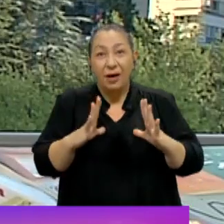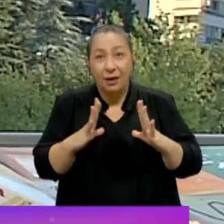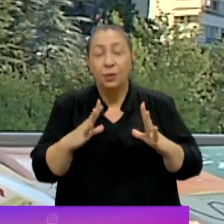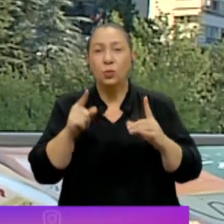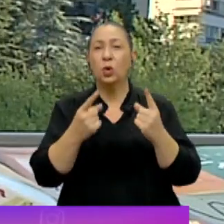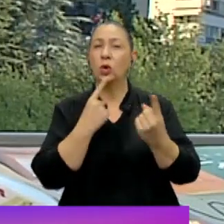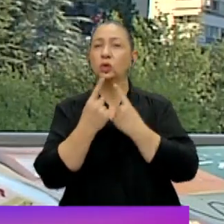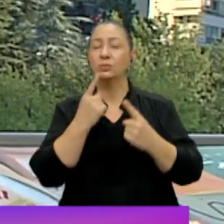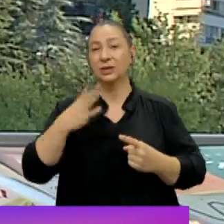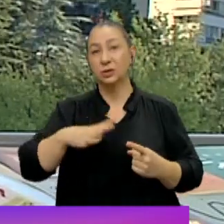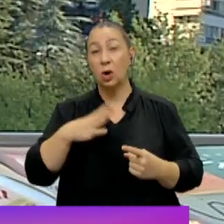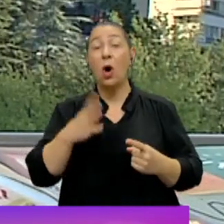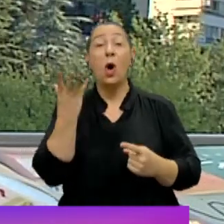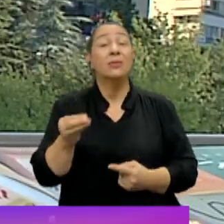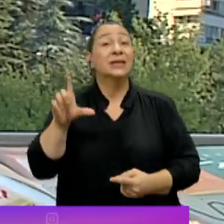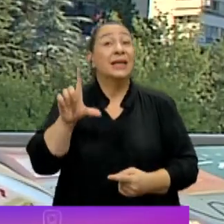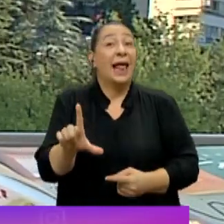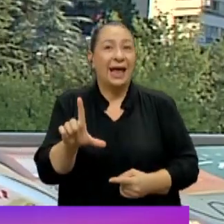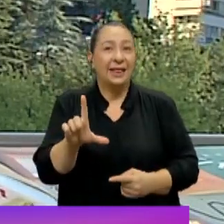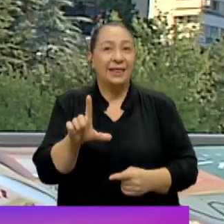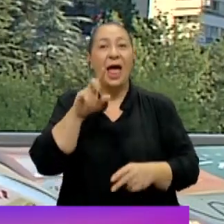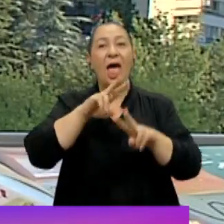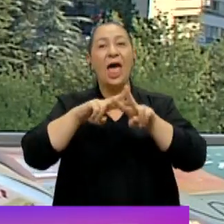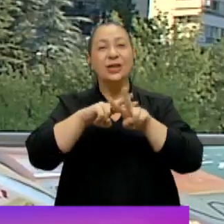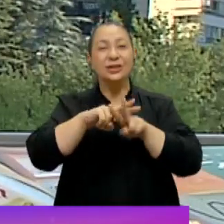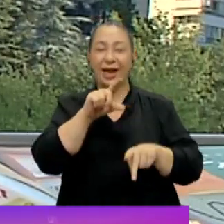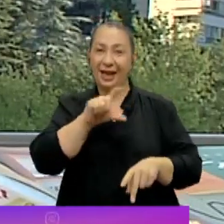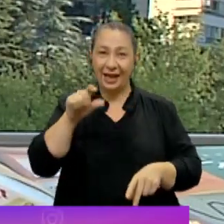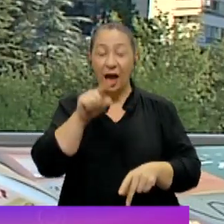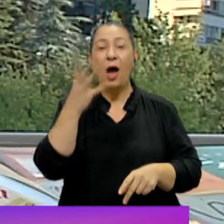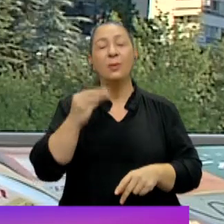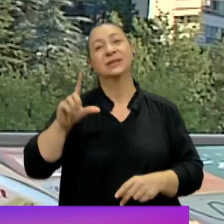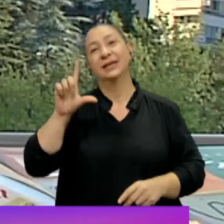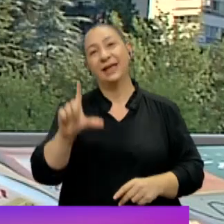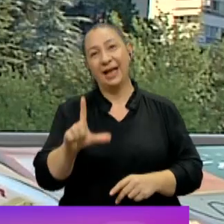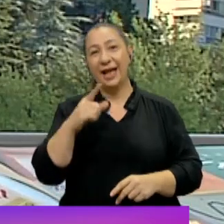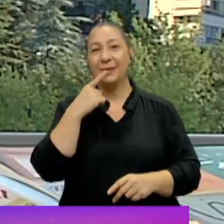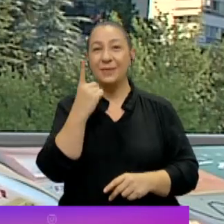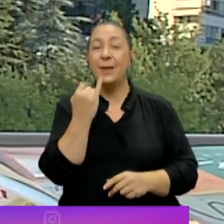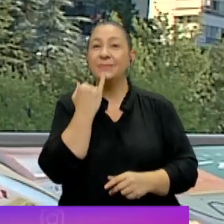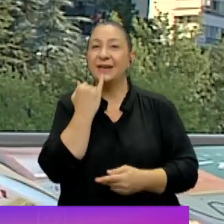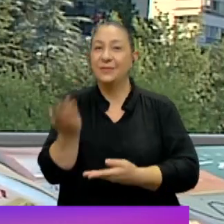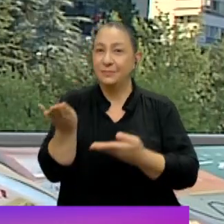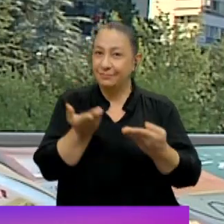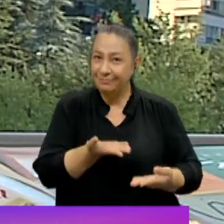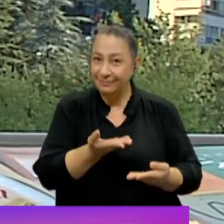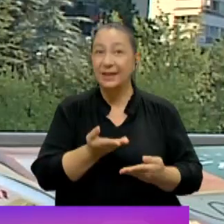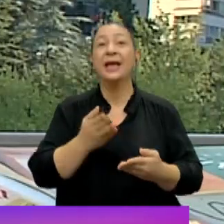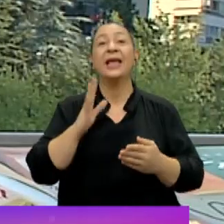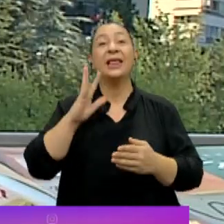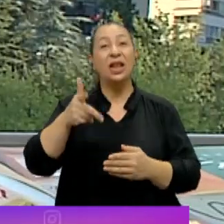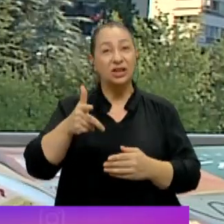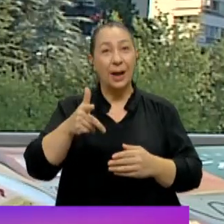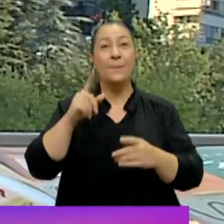Bunu konuşmak istiyoruz ve olması gereken, bugün başlığımızda olması gereken bir de misafiri ağırlayacağız. Gelecek